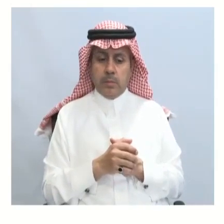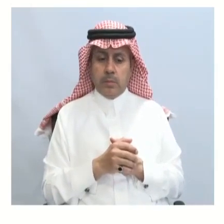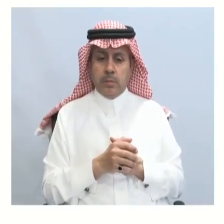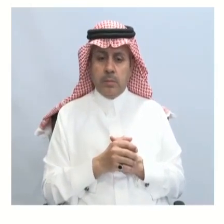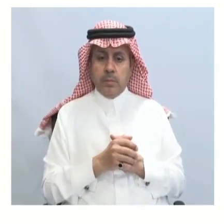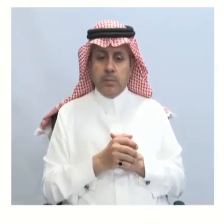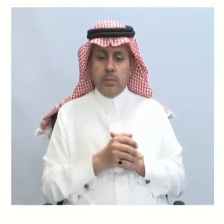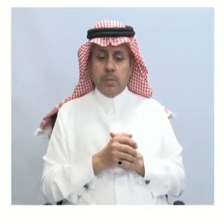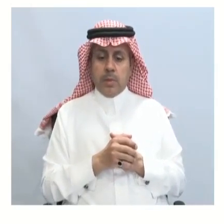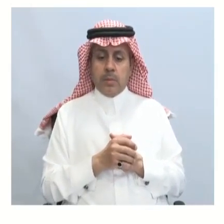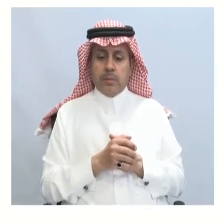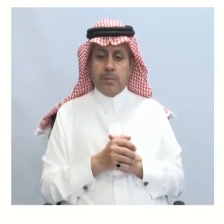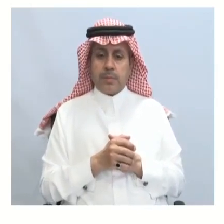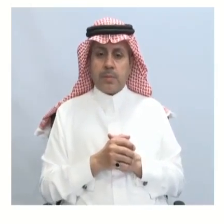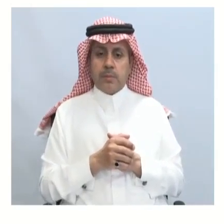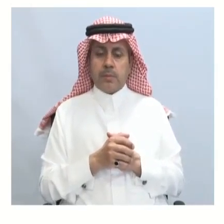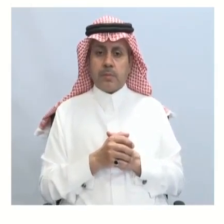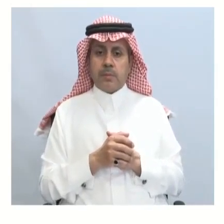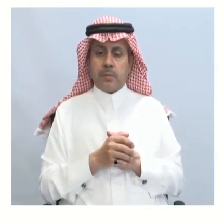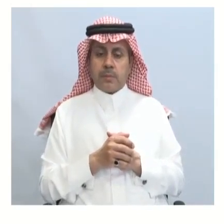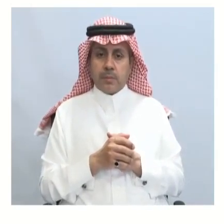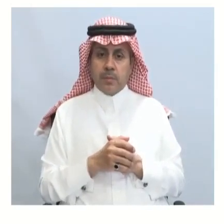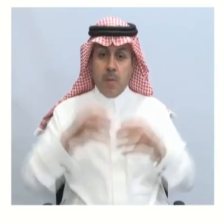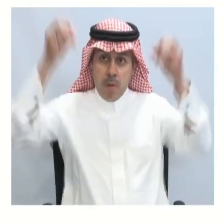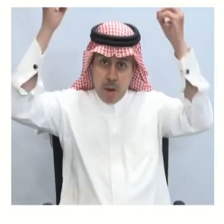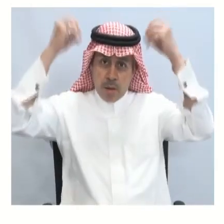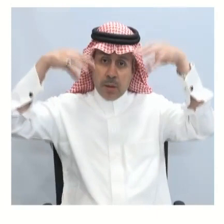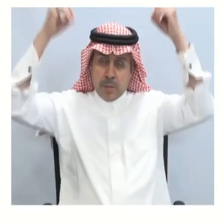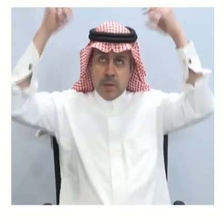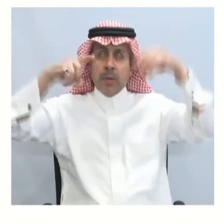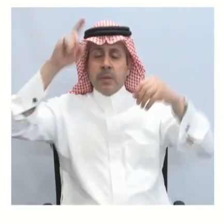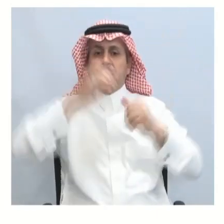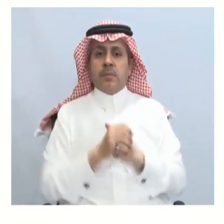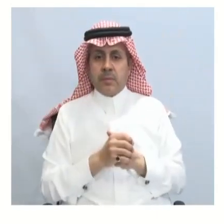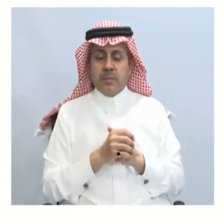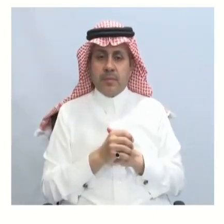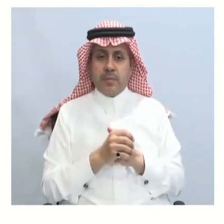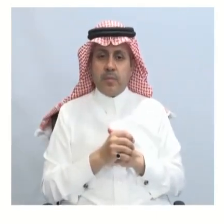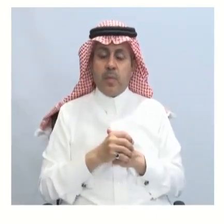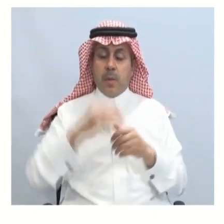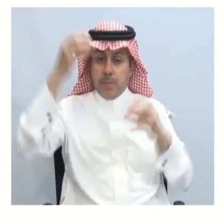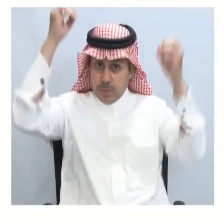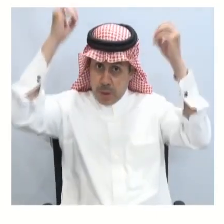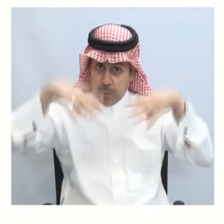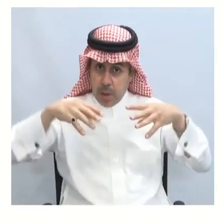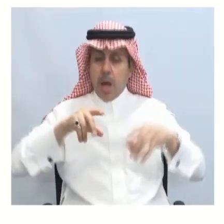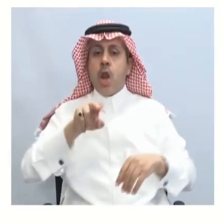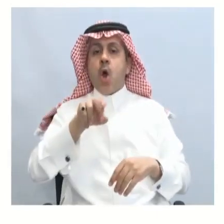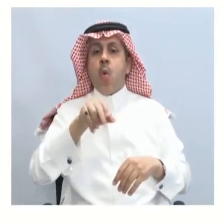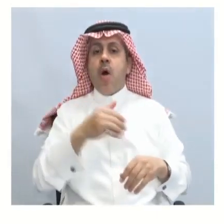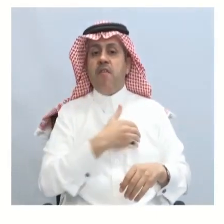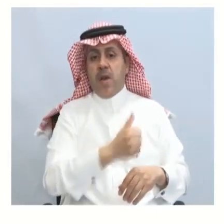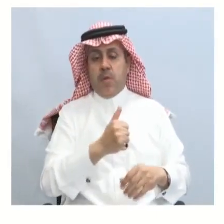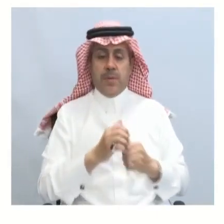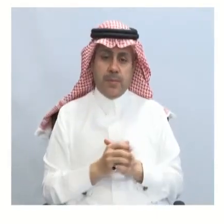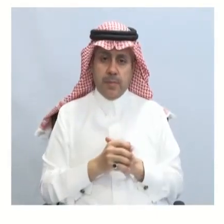ماذا حصل بعد ذلك فالف بين قلوبكم فاصبحتم بنعمته بنعمه الله عز وجل